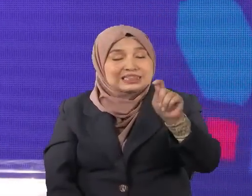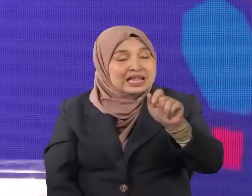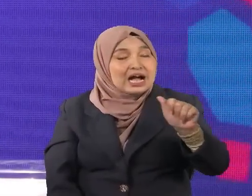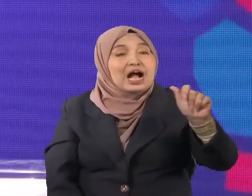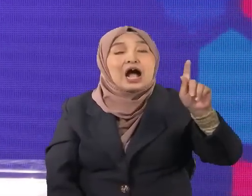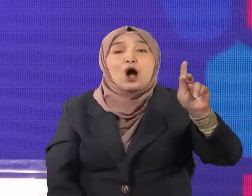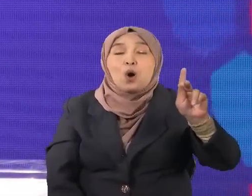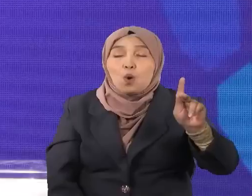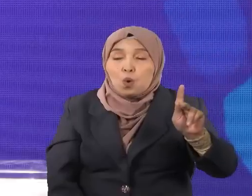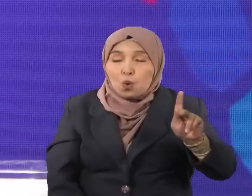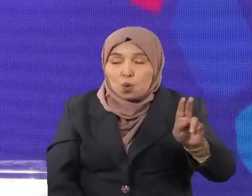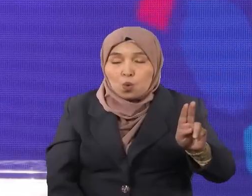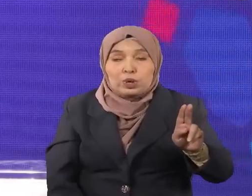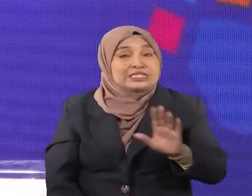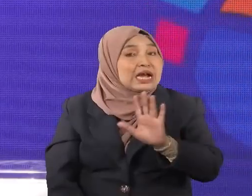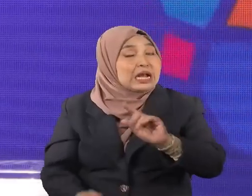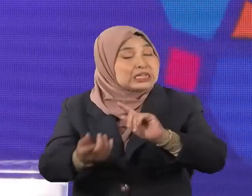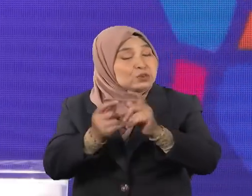lilladzina taqaw, jangan tertukar dengan kaf,